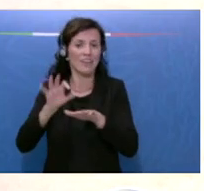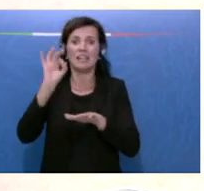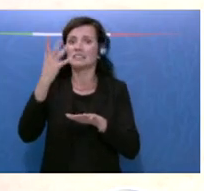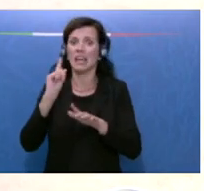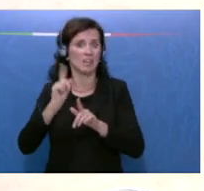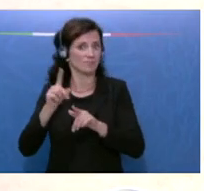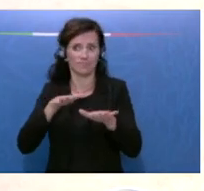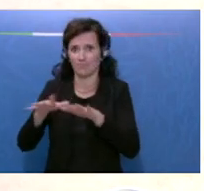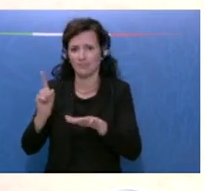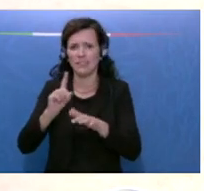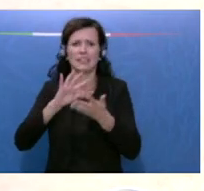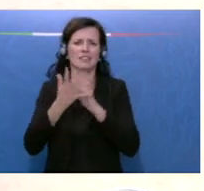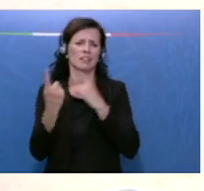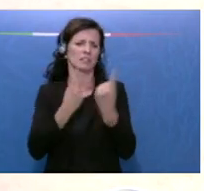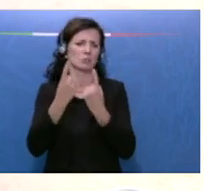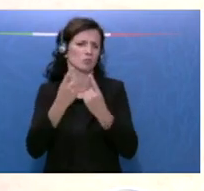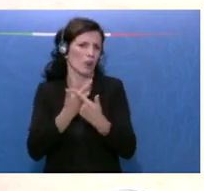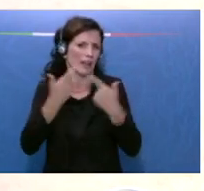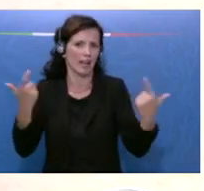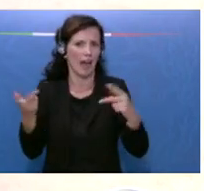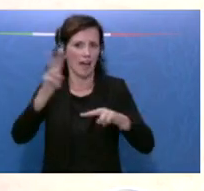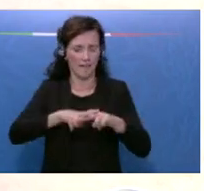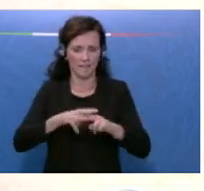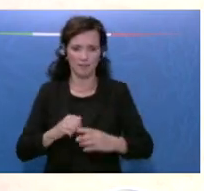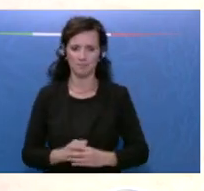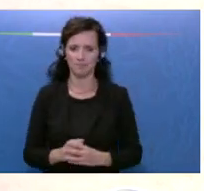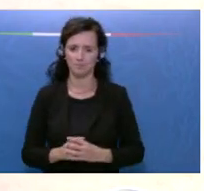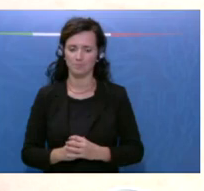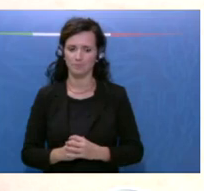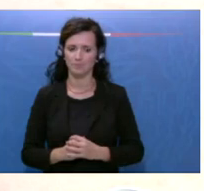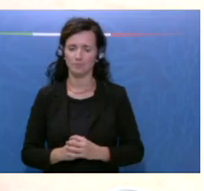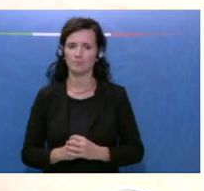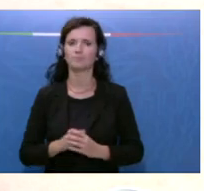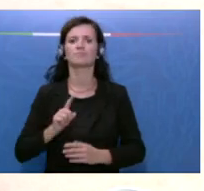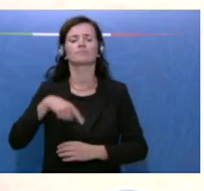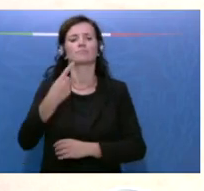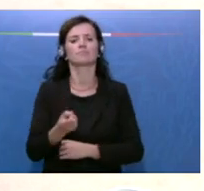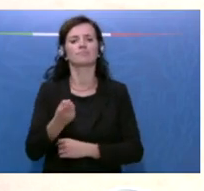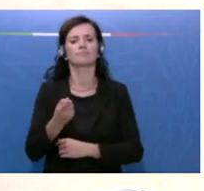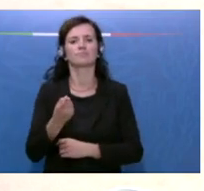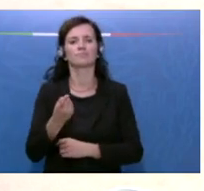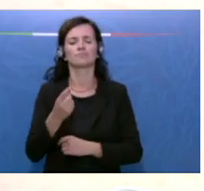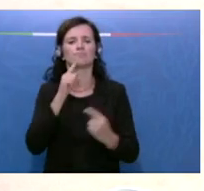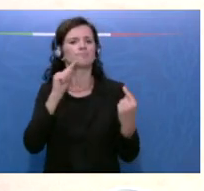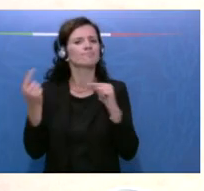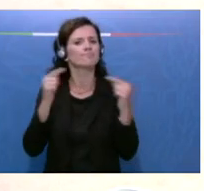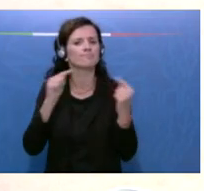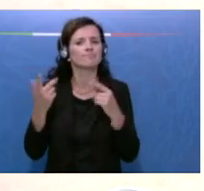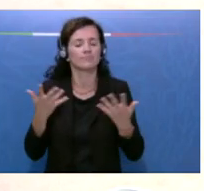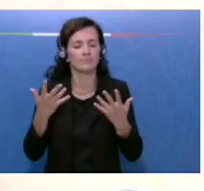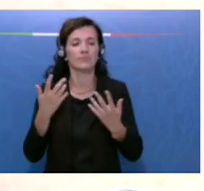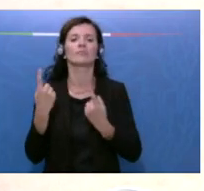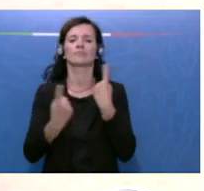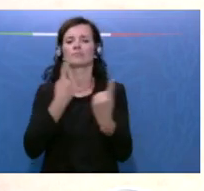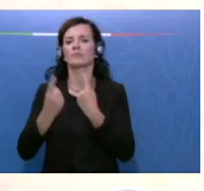situazione poi si è passati alle questioni a questioni urgenti come